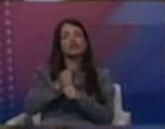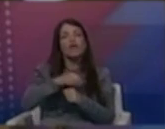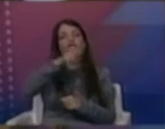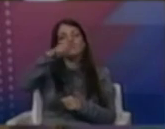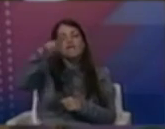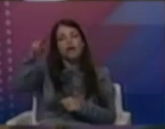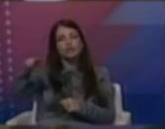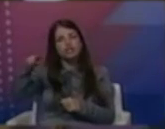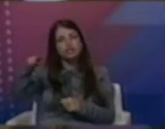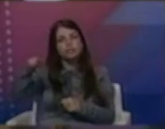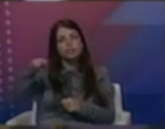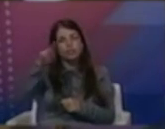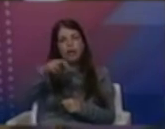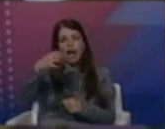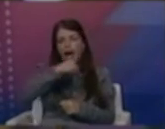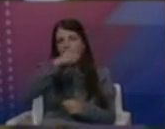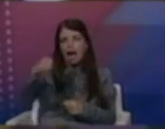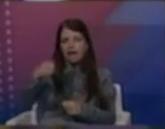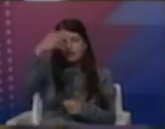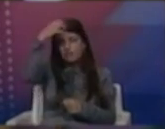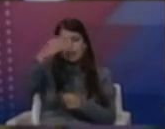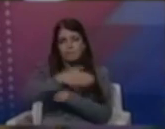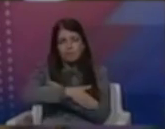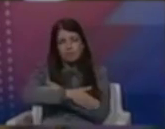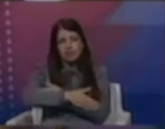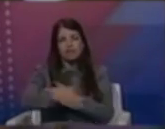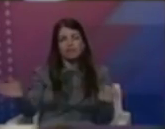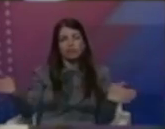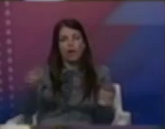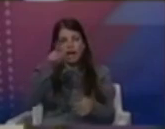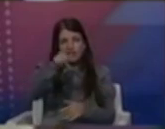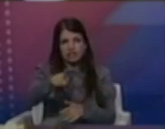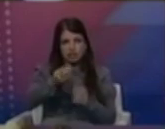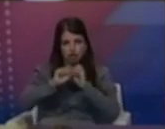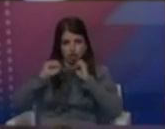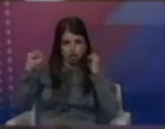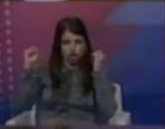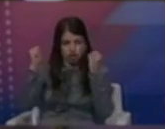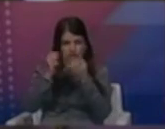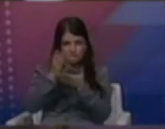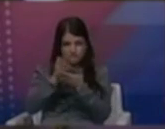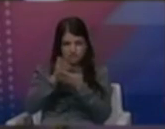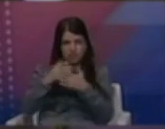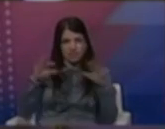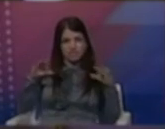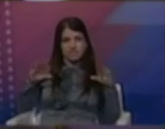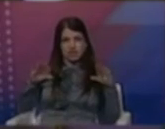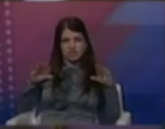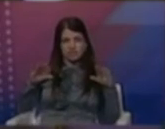f'għawdex għall-Awċin. Se nkunu gvern bibien miftuħin għalik f'soċjetà verament